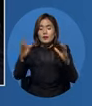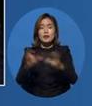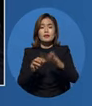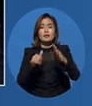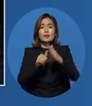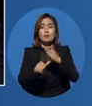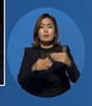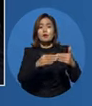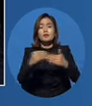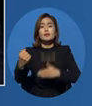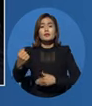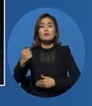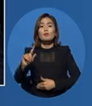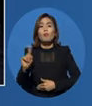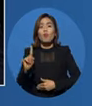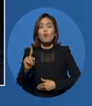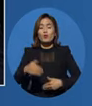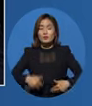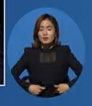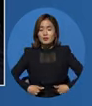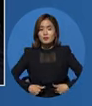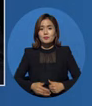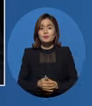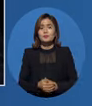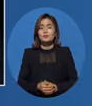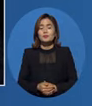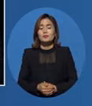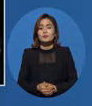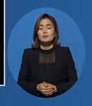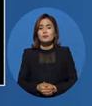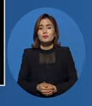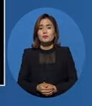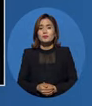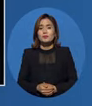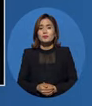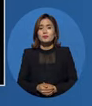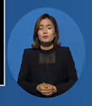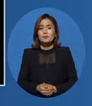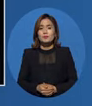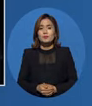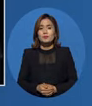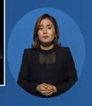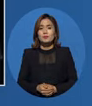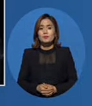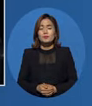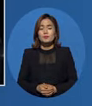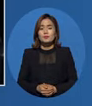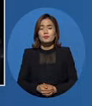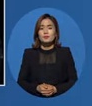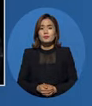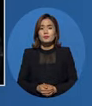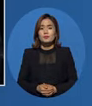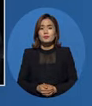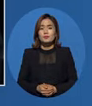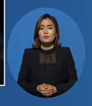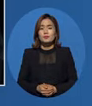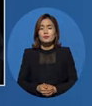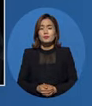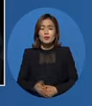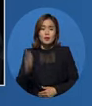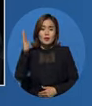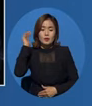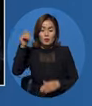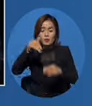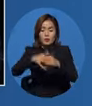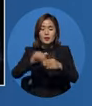리더십은 어떤 리더십의 돼야 될 지 한번 말씀해 보시죠 무선 개선이 있는 에는